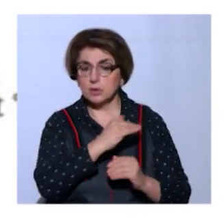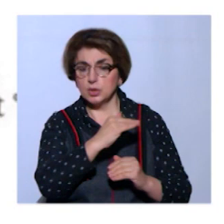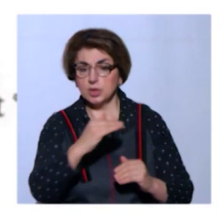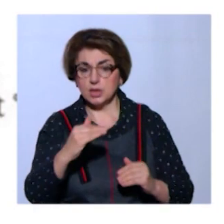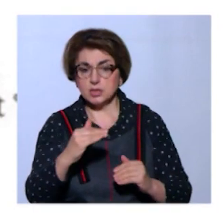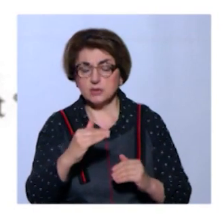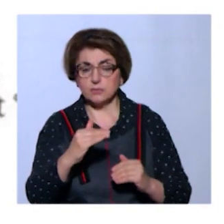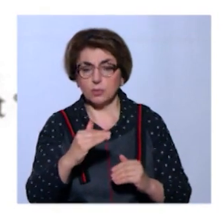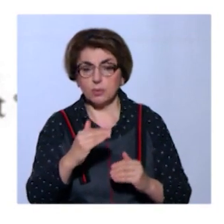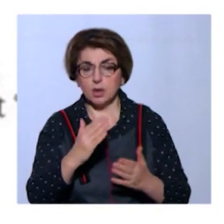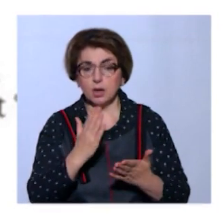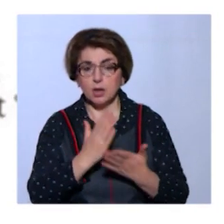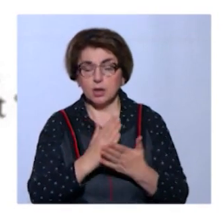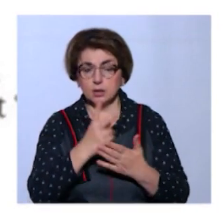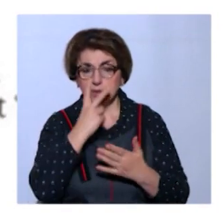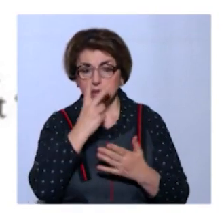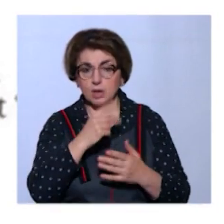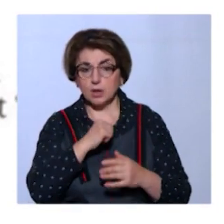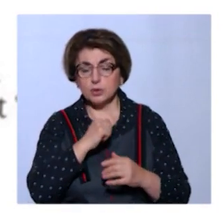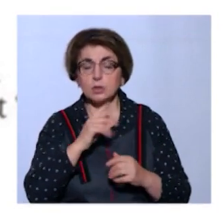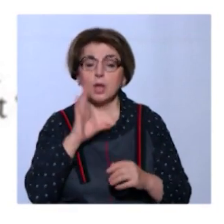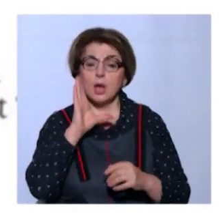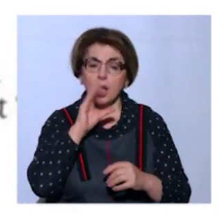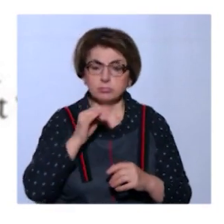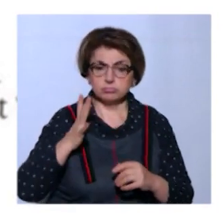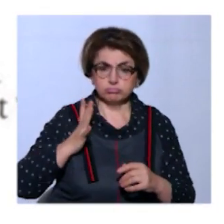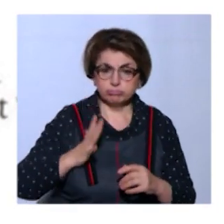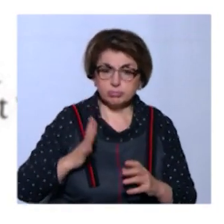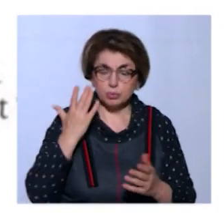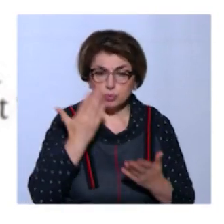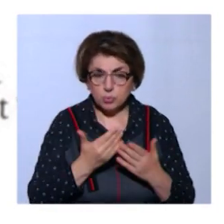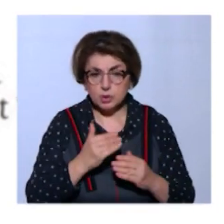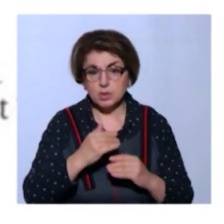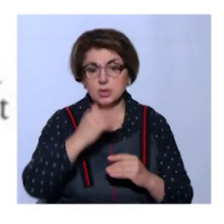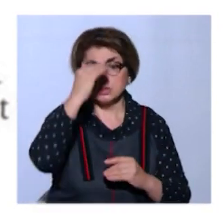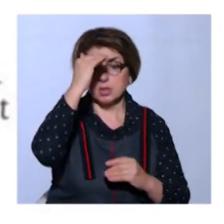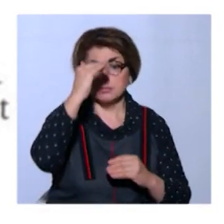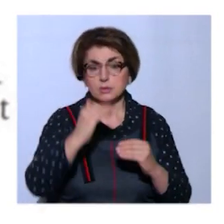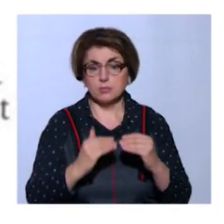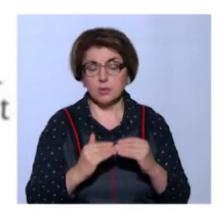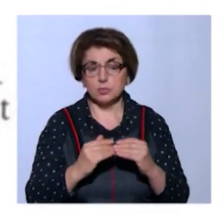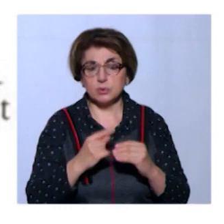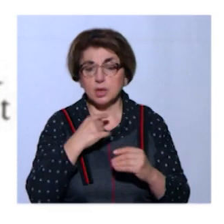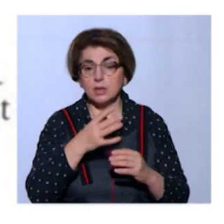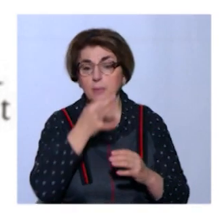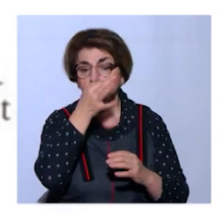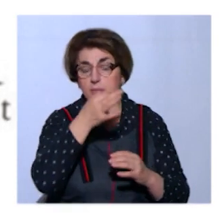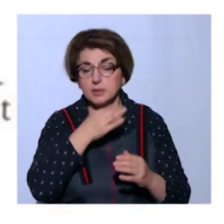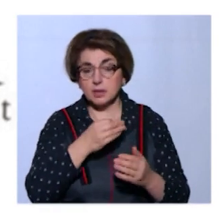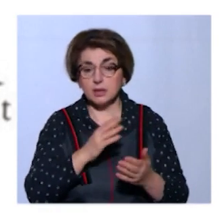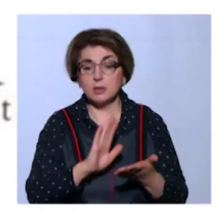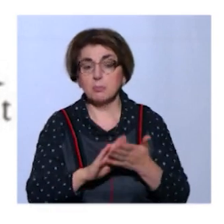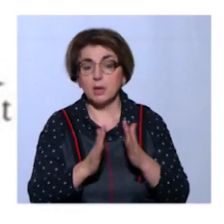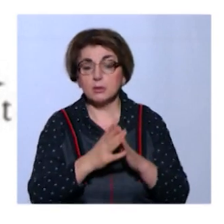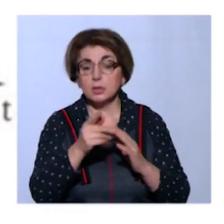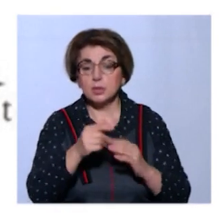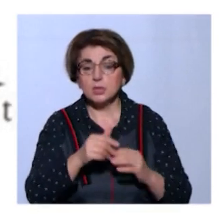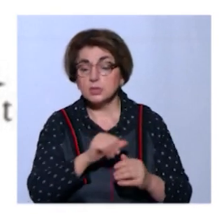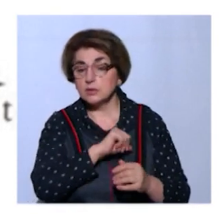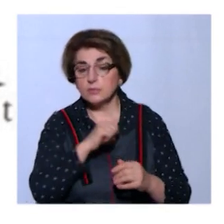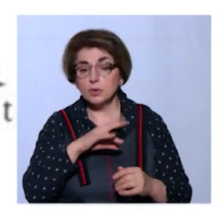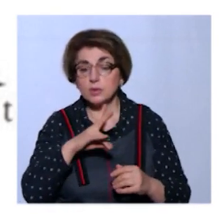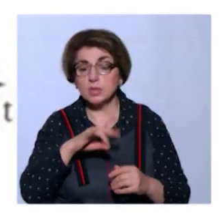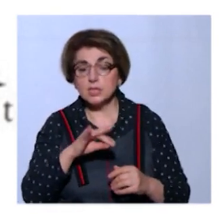ინტენსივობა, განსაზღვრეთ გამძლეობის ქვედა და ზედა ზღვარი და დაასახელე ფაქტორის ის ინტენსივობა,